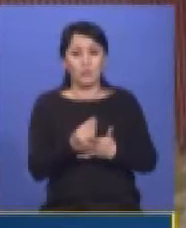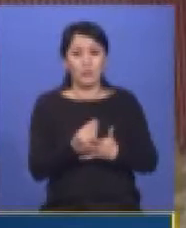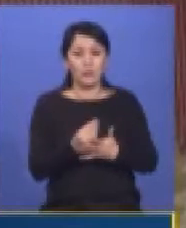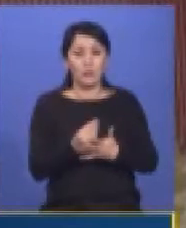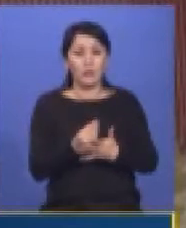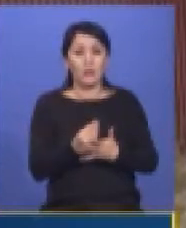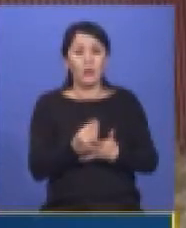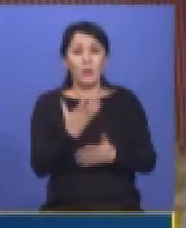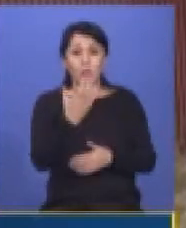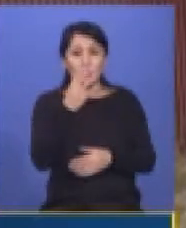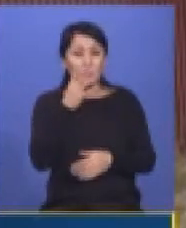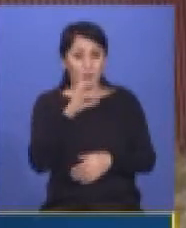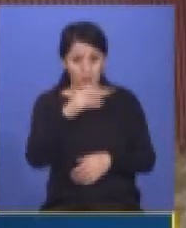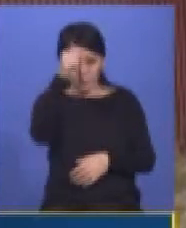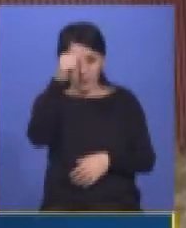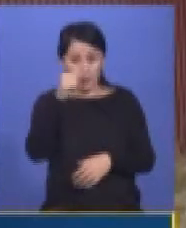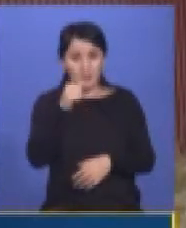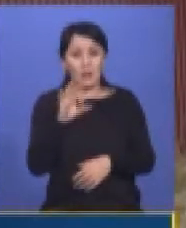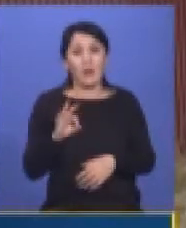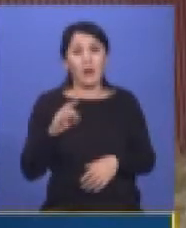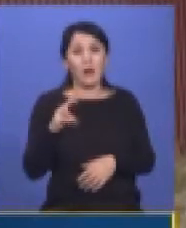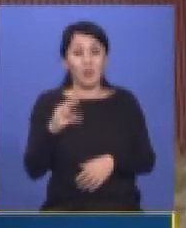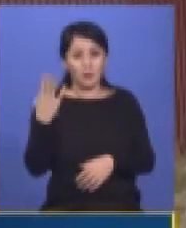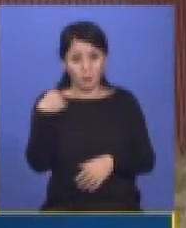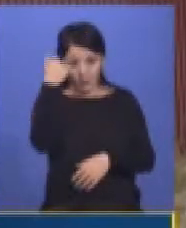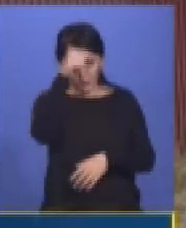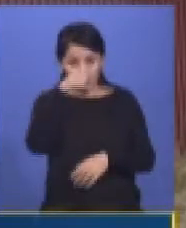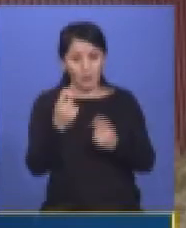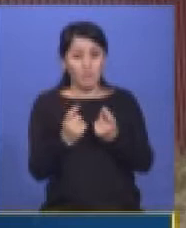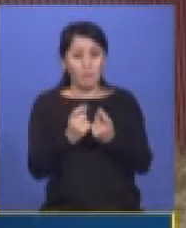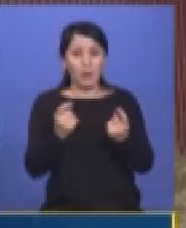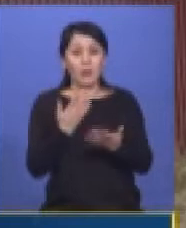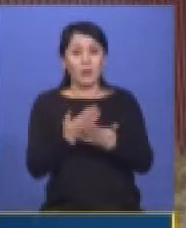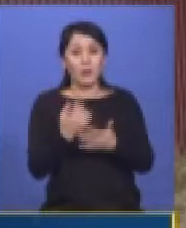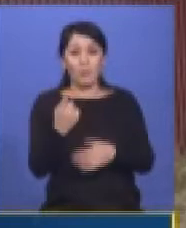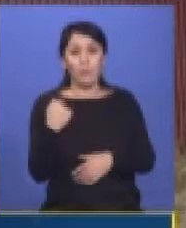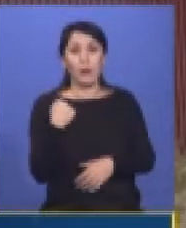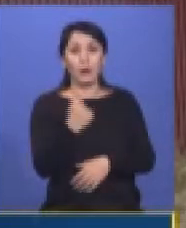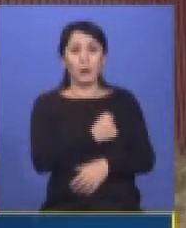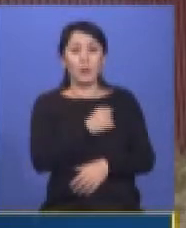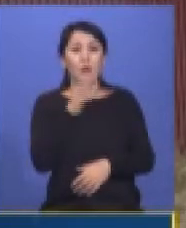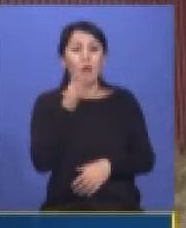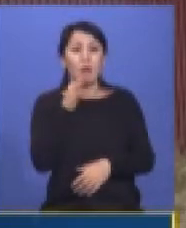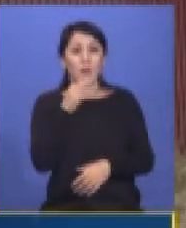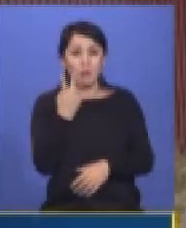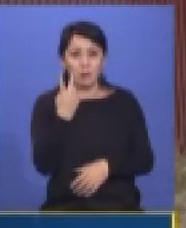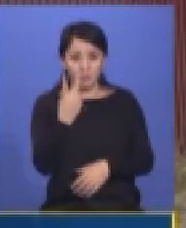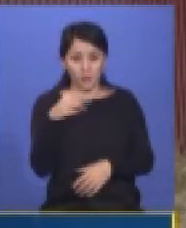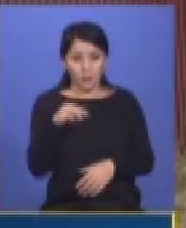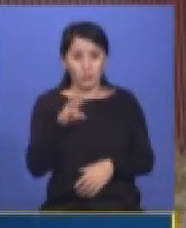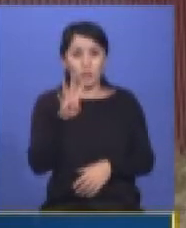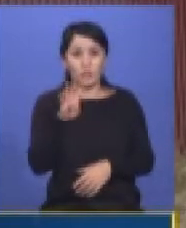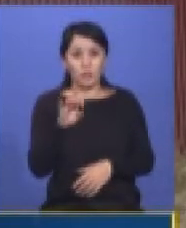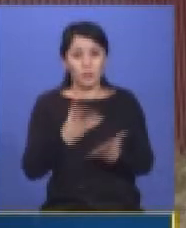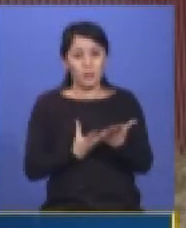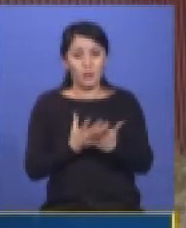счет. Жылу қыркүйек айының соңында берілді. Қазан айында өткен айға түбіртек әкелгенде шамамен бір аптаға жуық уақыт аралығы үшін 2400 теңгеге жуық